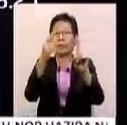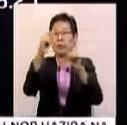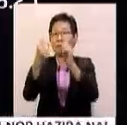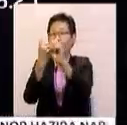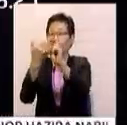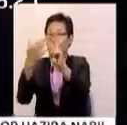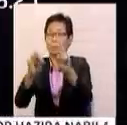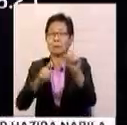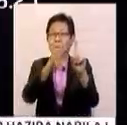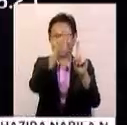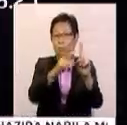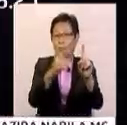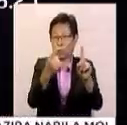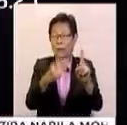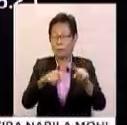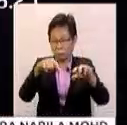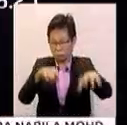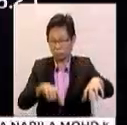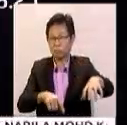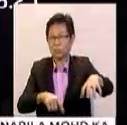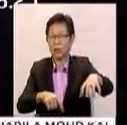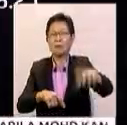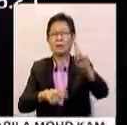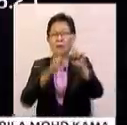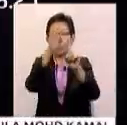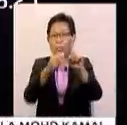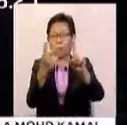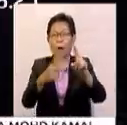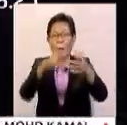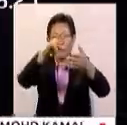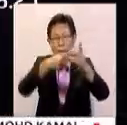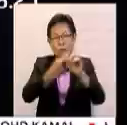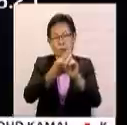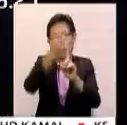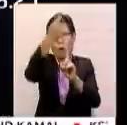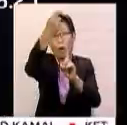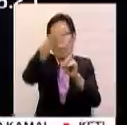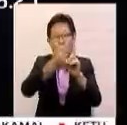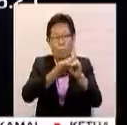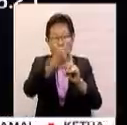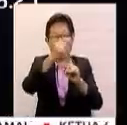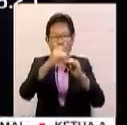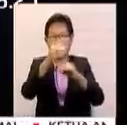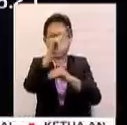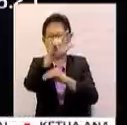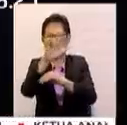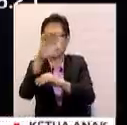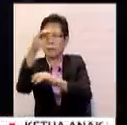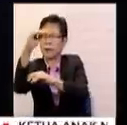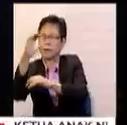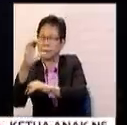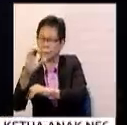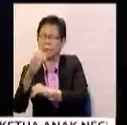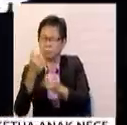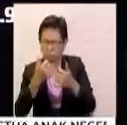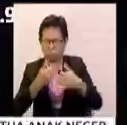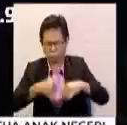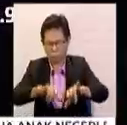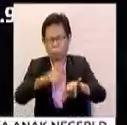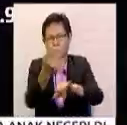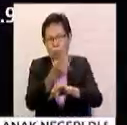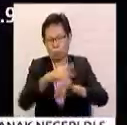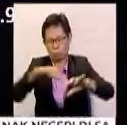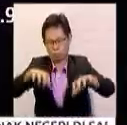2019 kawasan ini masih lagi merekutkan bacaan suhu maksimum harian melebihi 35° cus di